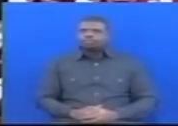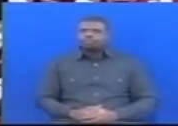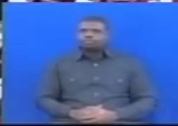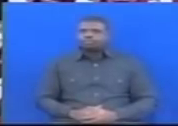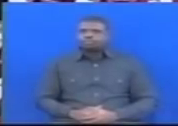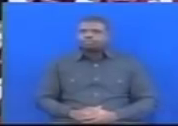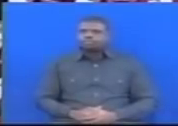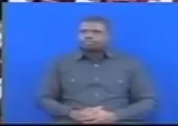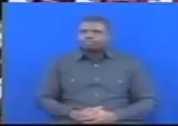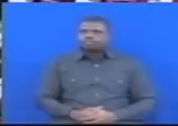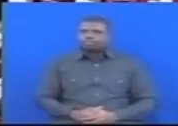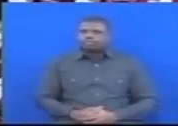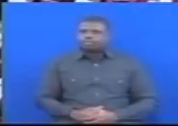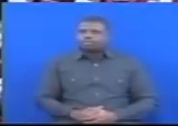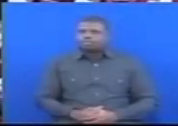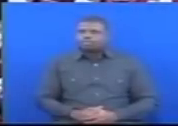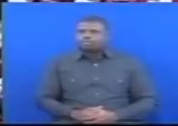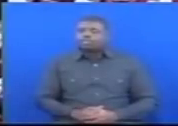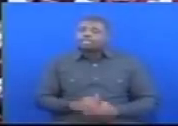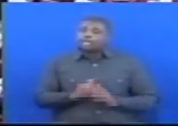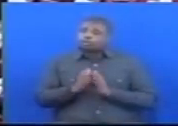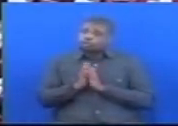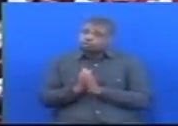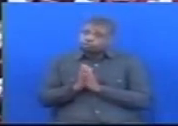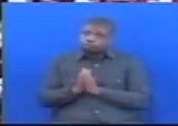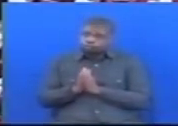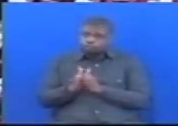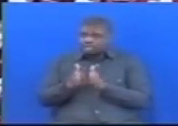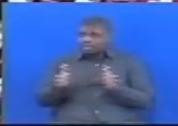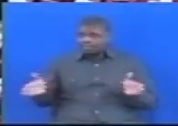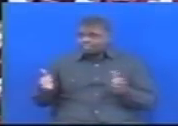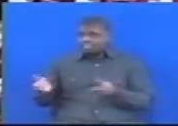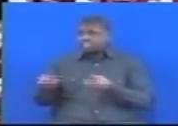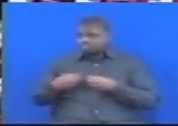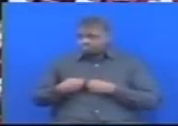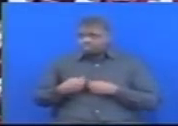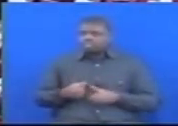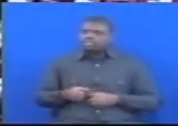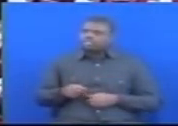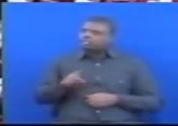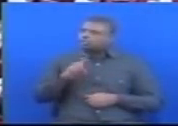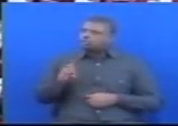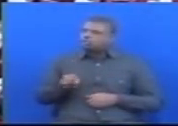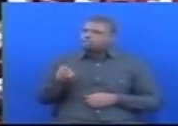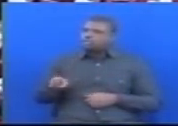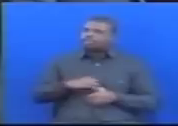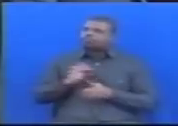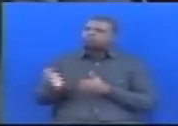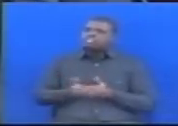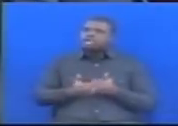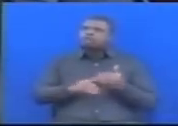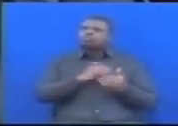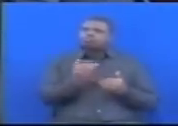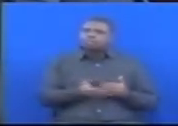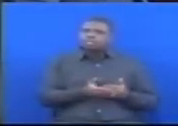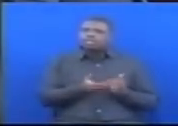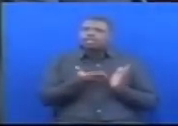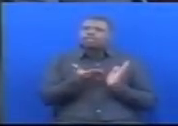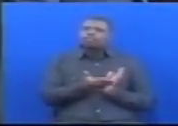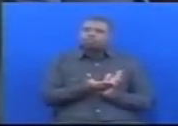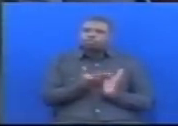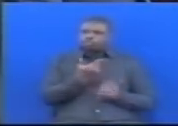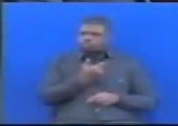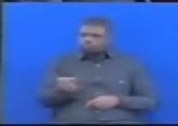kunipa nafasi, kwa kuwa swali hili limekuwa likijirudia kila mara na majibu ambayo yanatofautiana. Sasa niombe tu Mheshimiwa, kwa